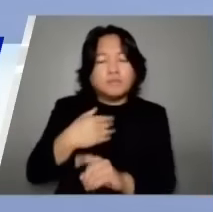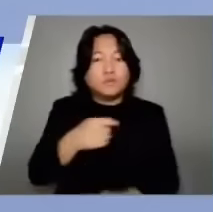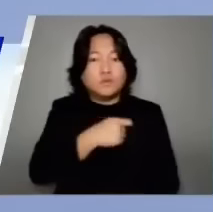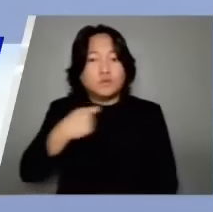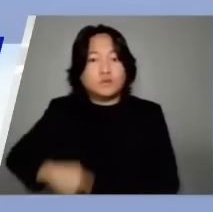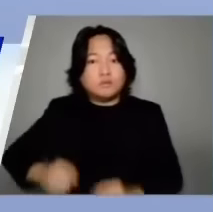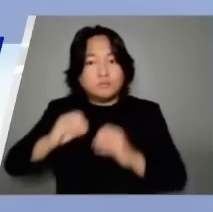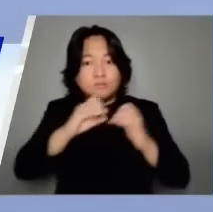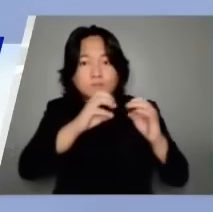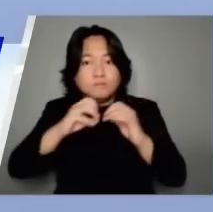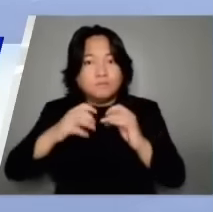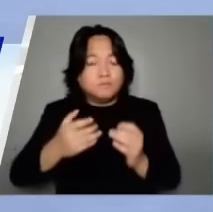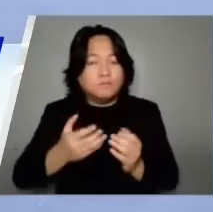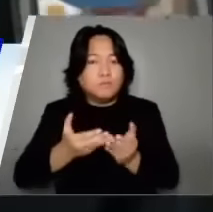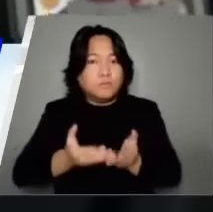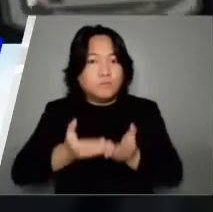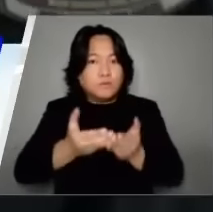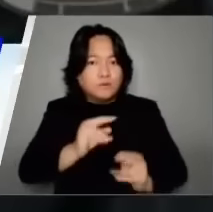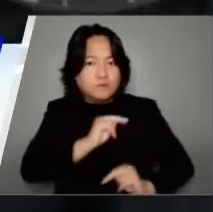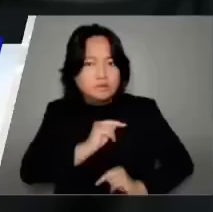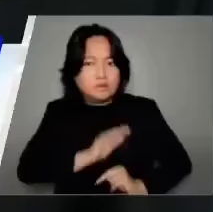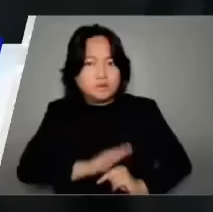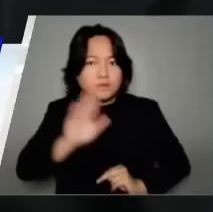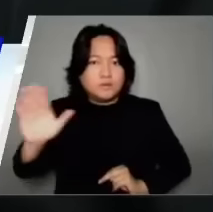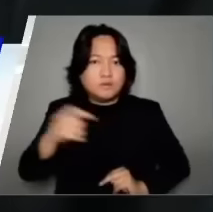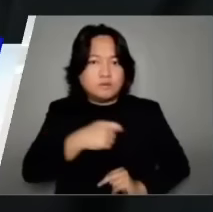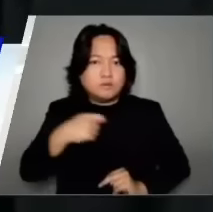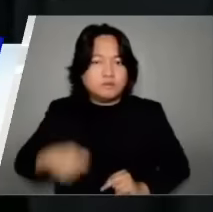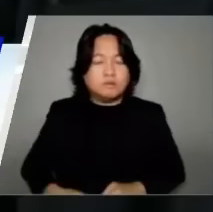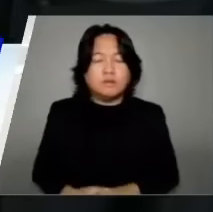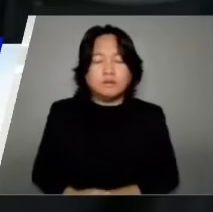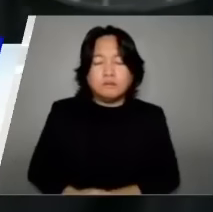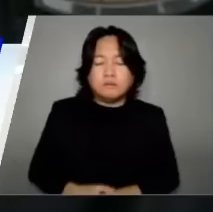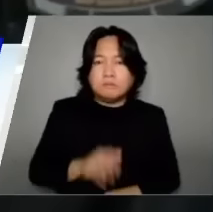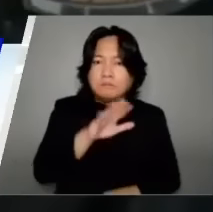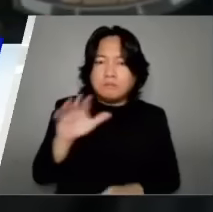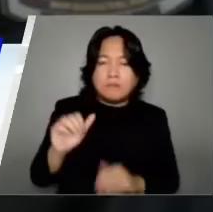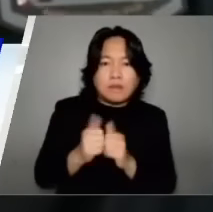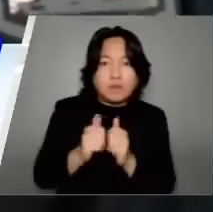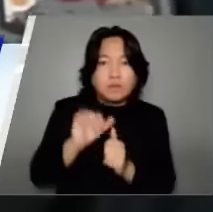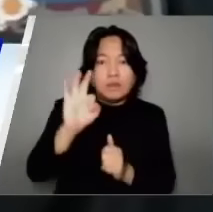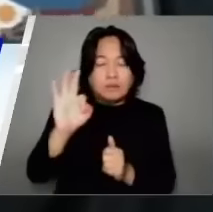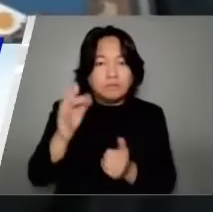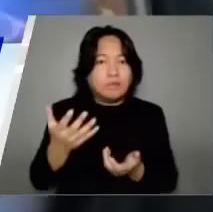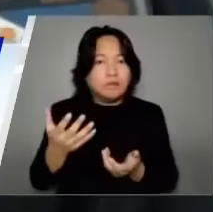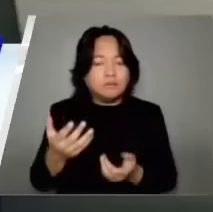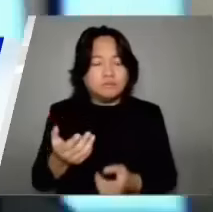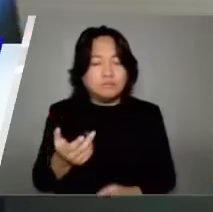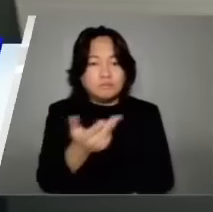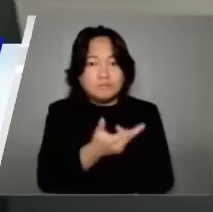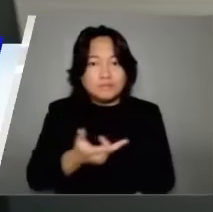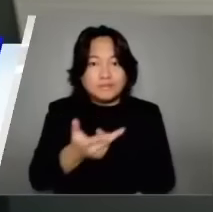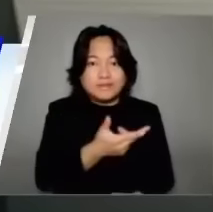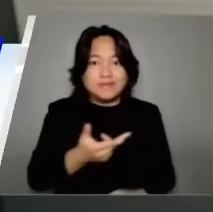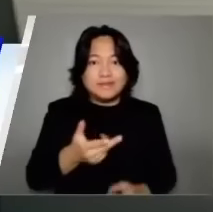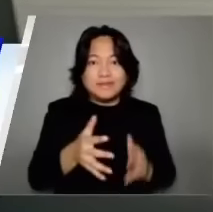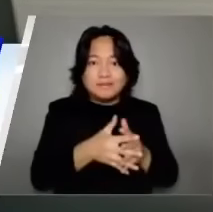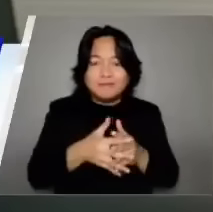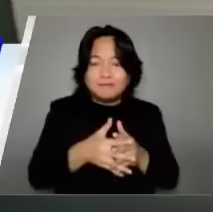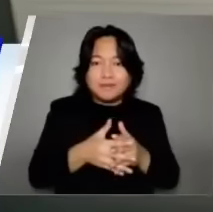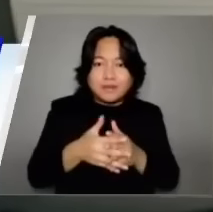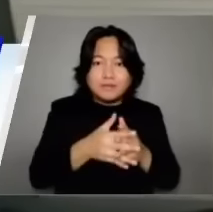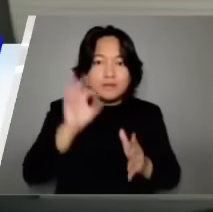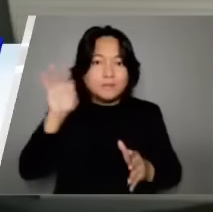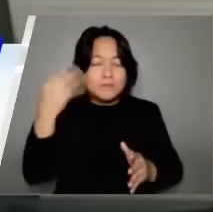Liberation Army Navy. Kaya paano kung may lumapit na Chinese vessels sa gitna ng balikatan exercise? Sa tingin ko walang magiging